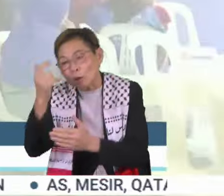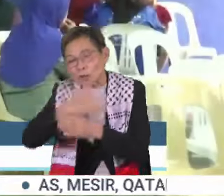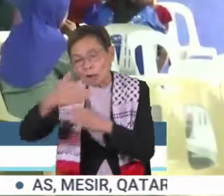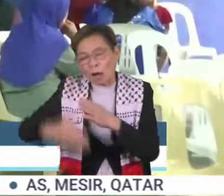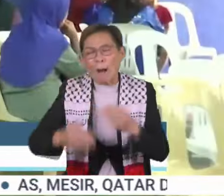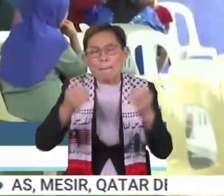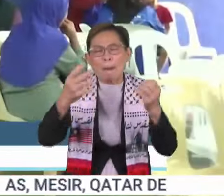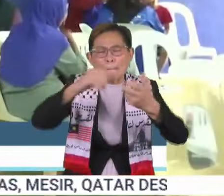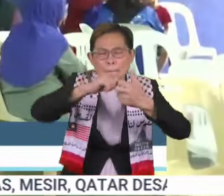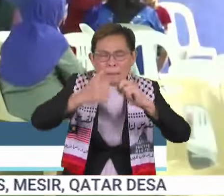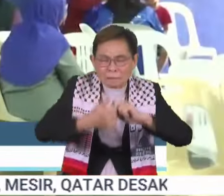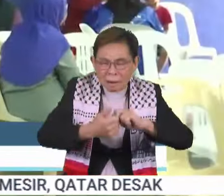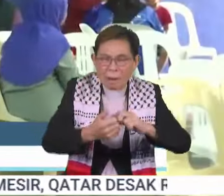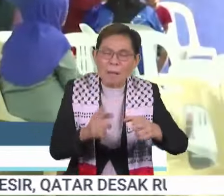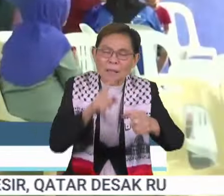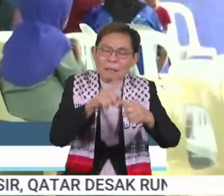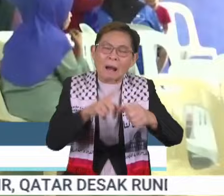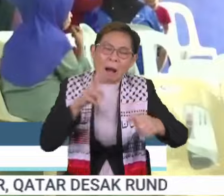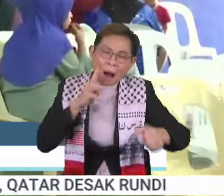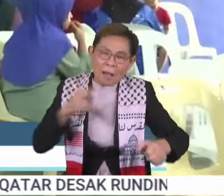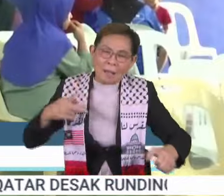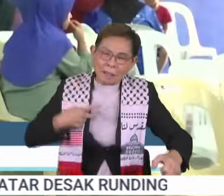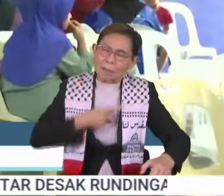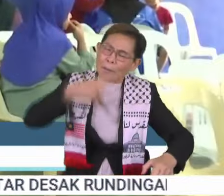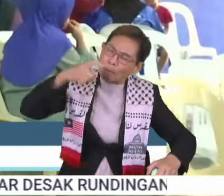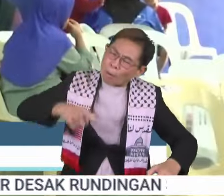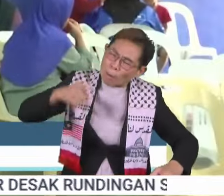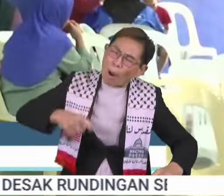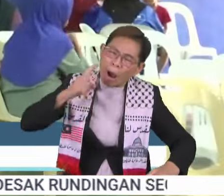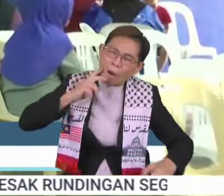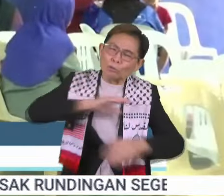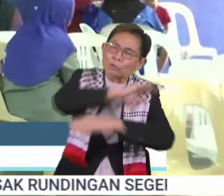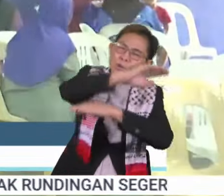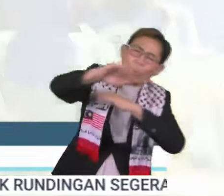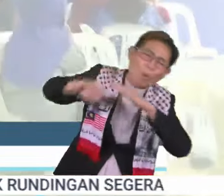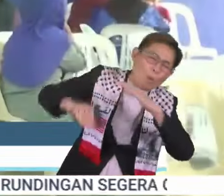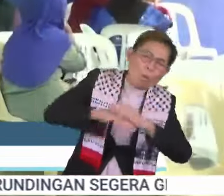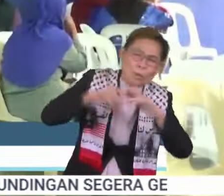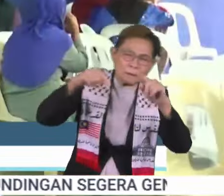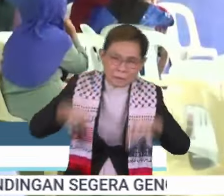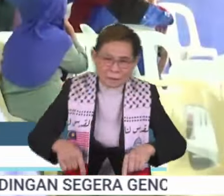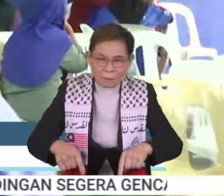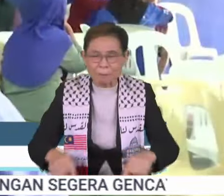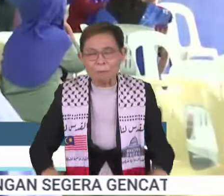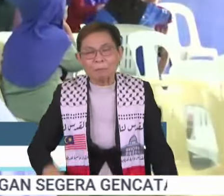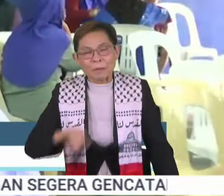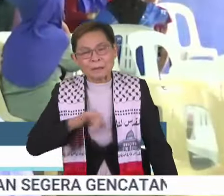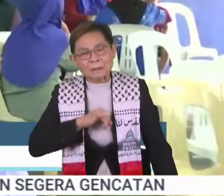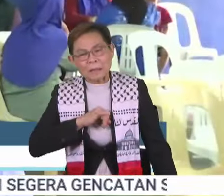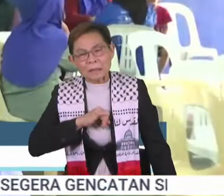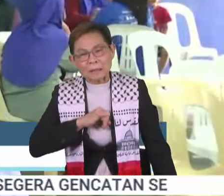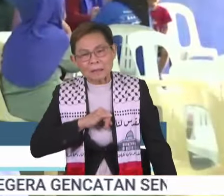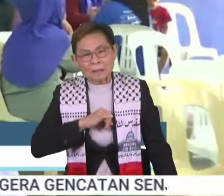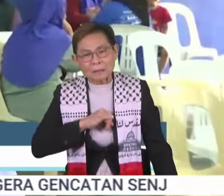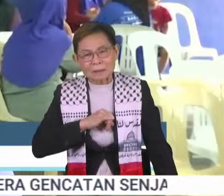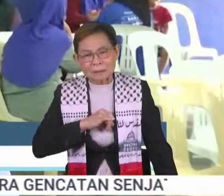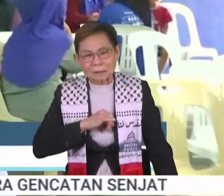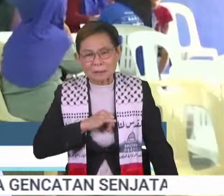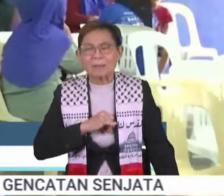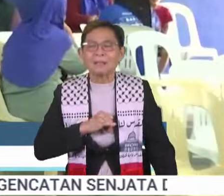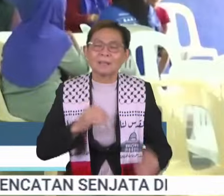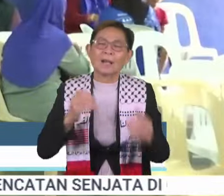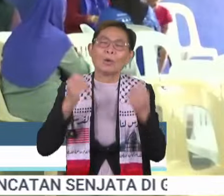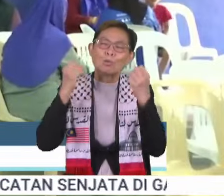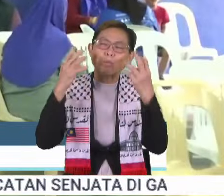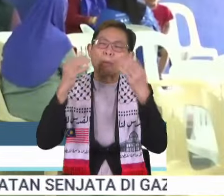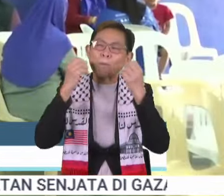sini. Bekalan air lah yang kita perlukan untuk semua penduduk Renok Baru ini. Jadi saya tak boleh nak bayar dah. Terima